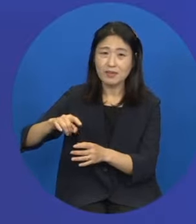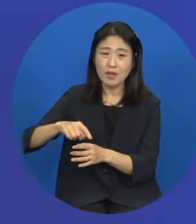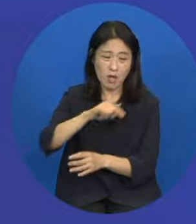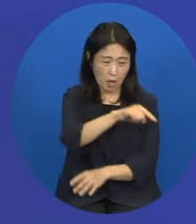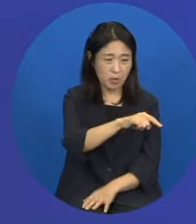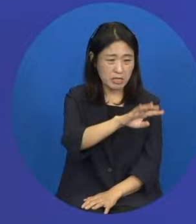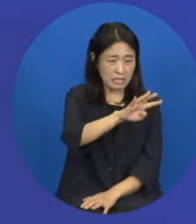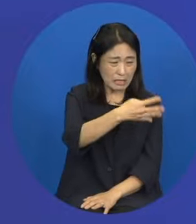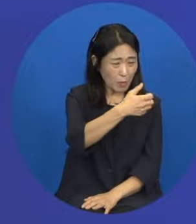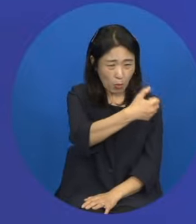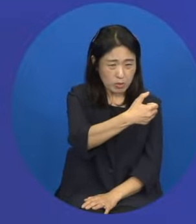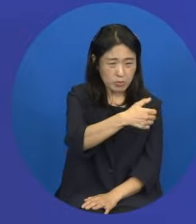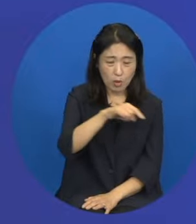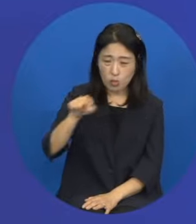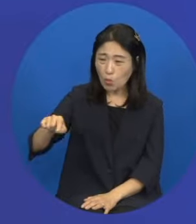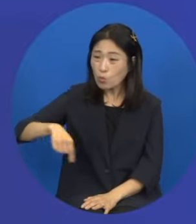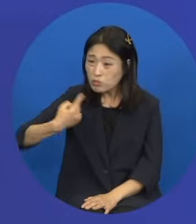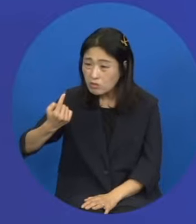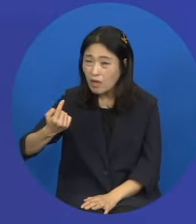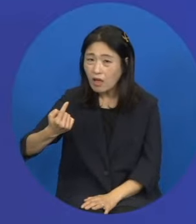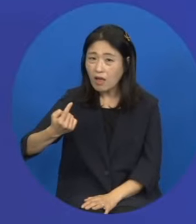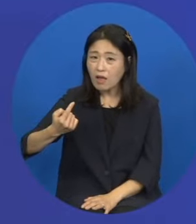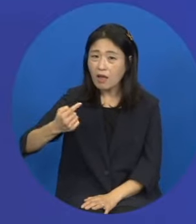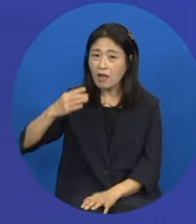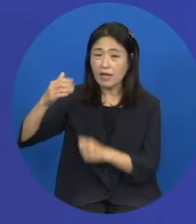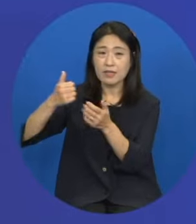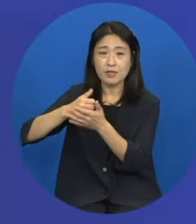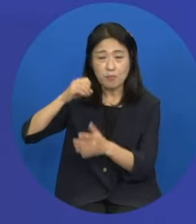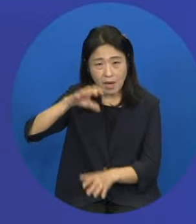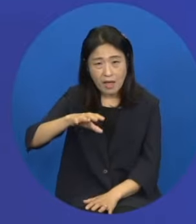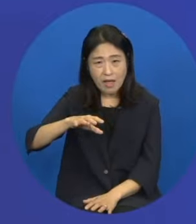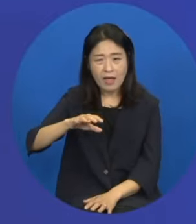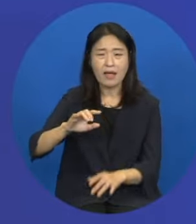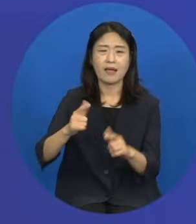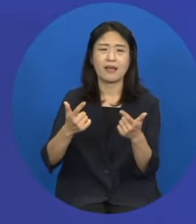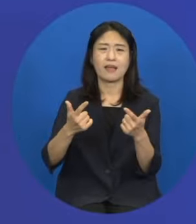너 혼자인데 어떡할 거야 너? 이러셨나요? 아니죠.